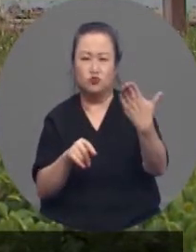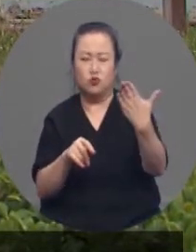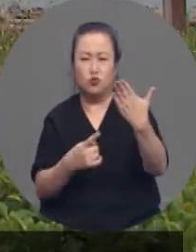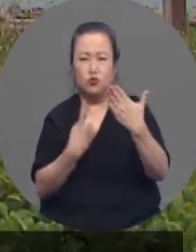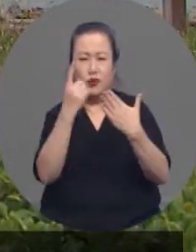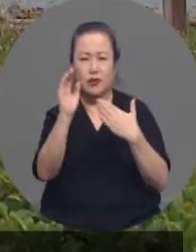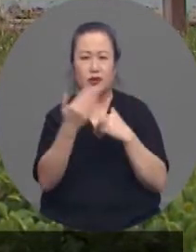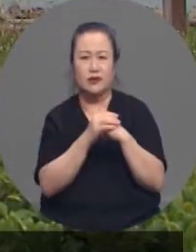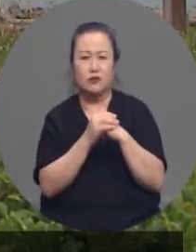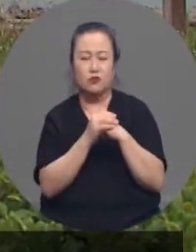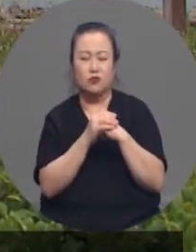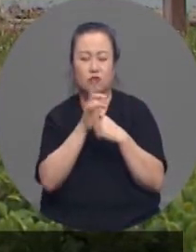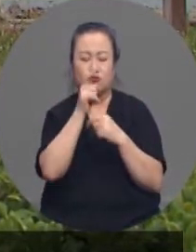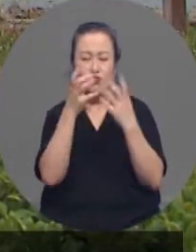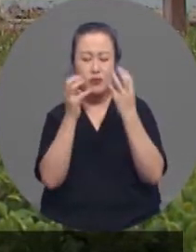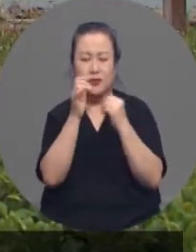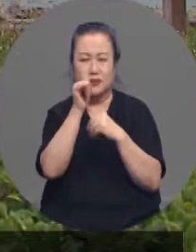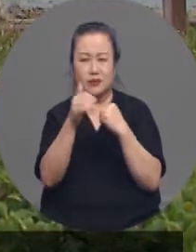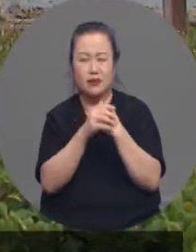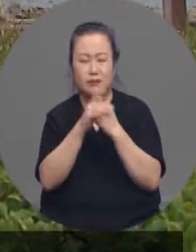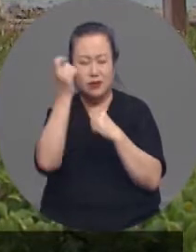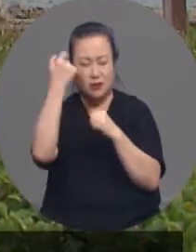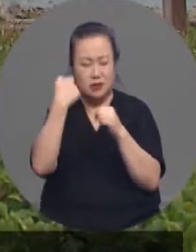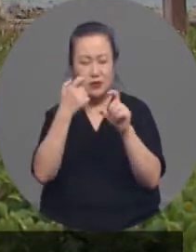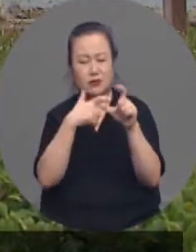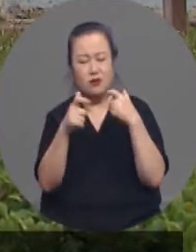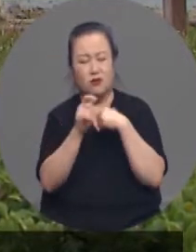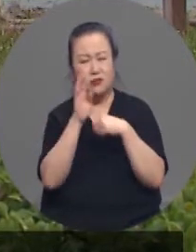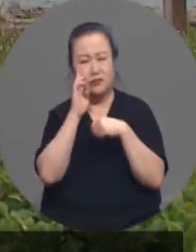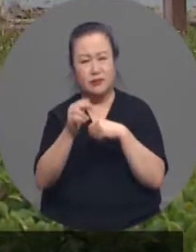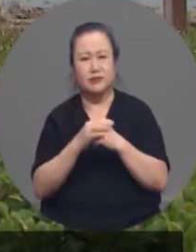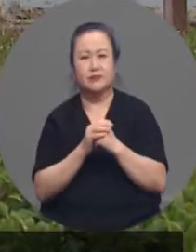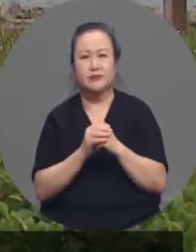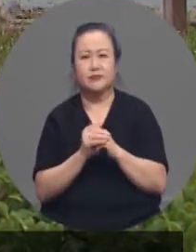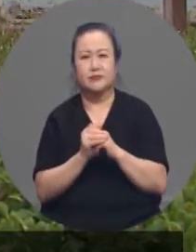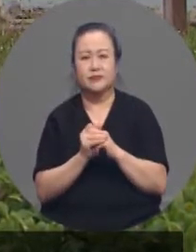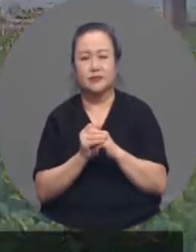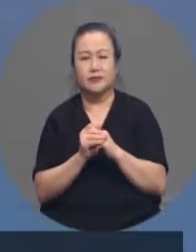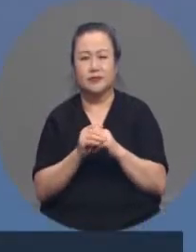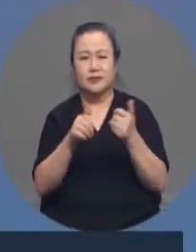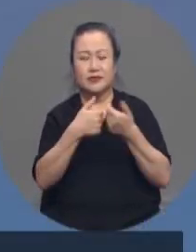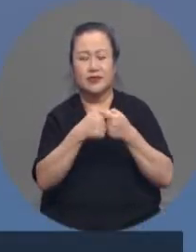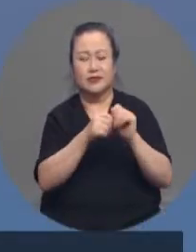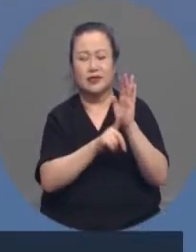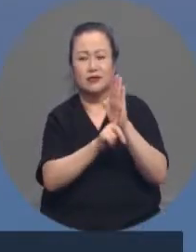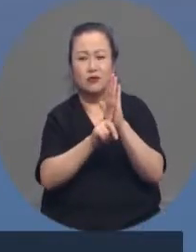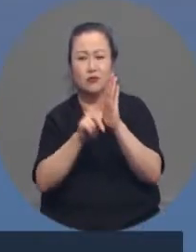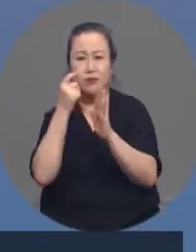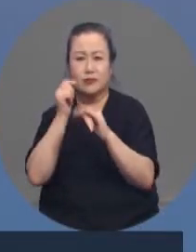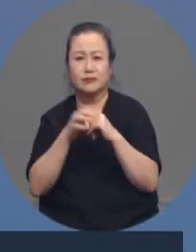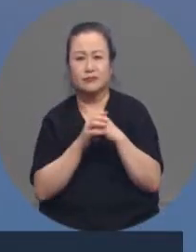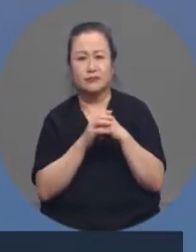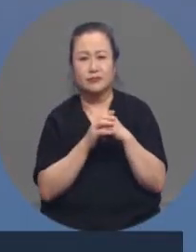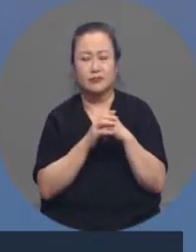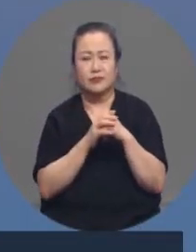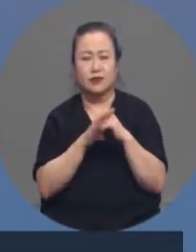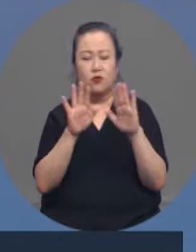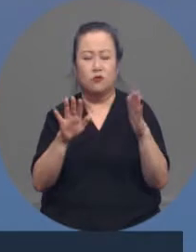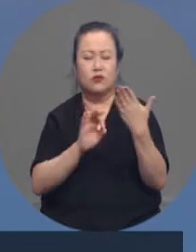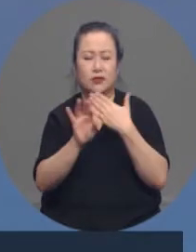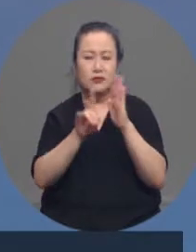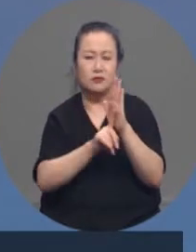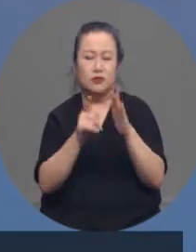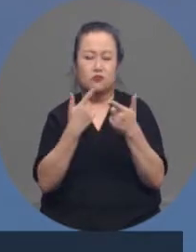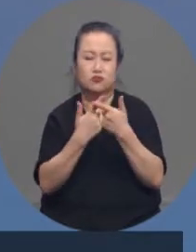29도까지 오르겠고요. 습도가 높아져서 체감 더위는 더 심하겠습니다. 자세한 지역별 기온 살펴보겠습니다. 오늘